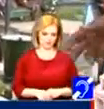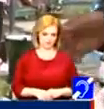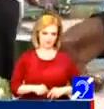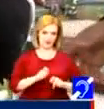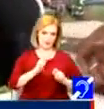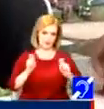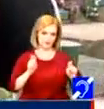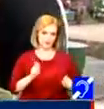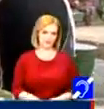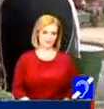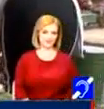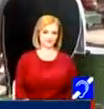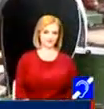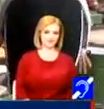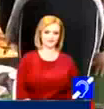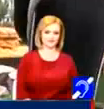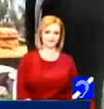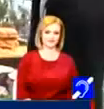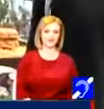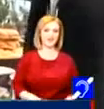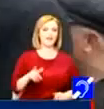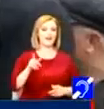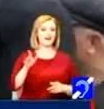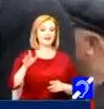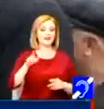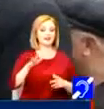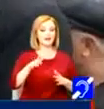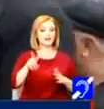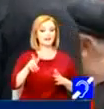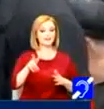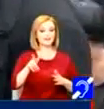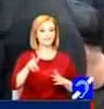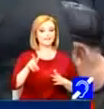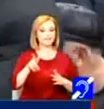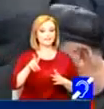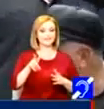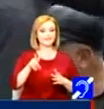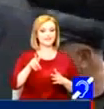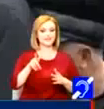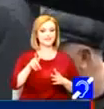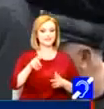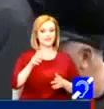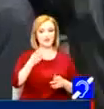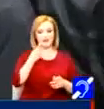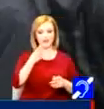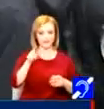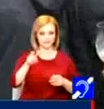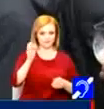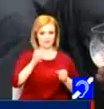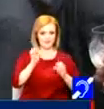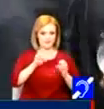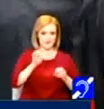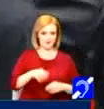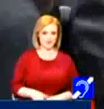cele mai multe ouă devine informal bulibaș. Ulterior, ouăle sunt împărțite la nevoiași. Da, adevărat o viață!